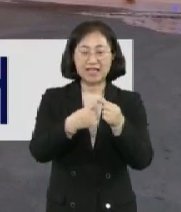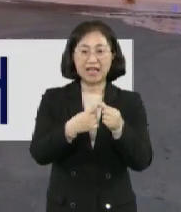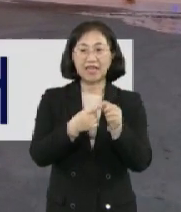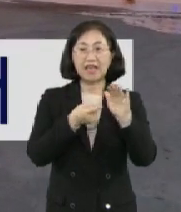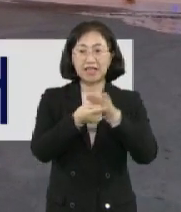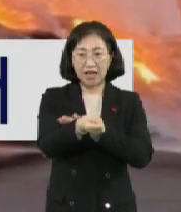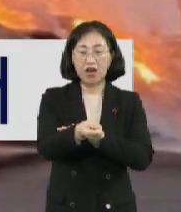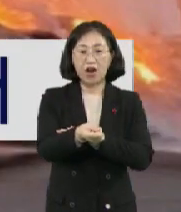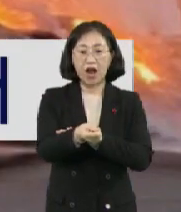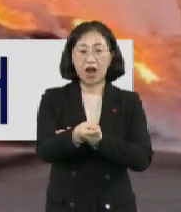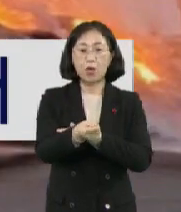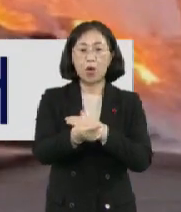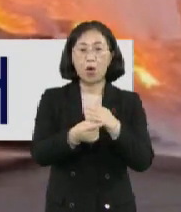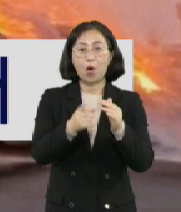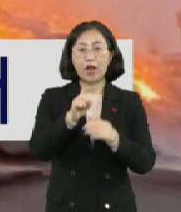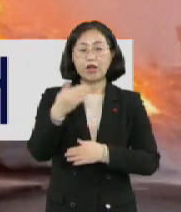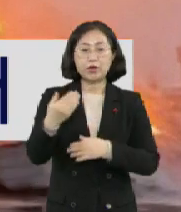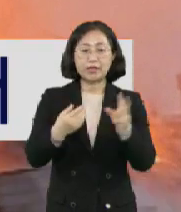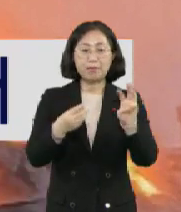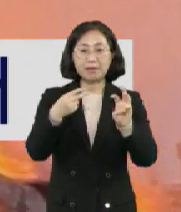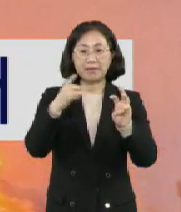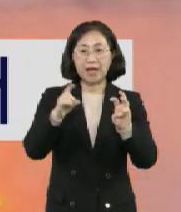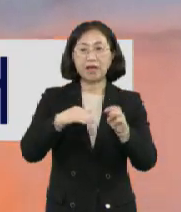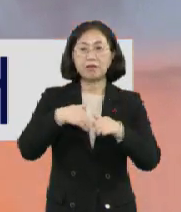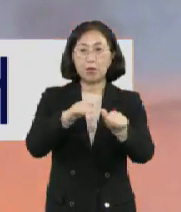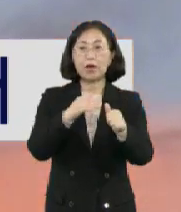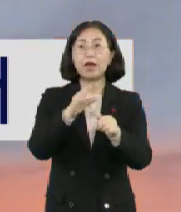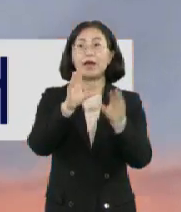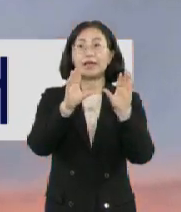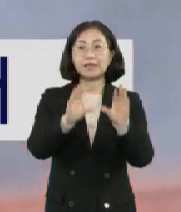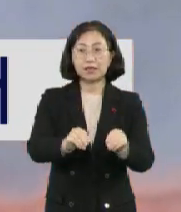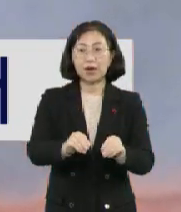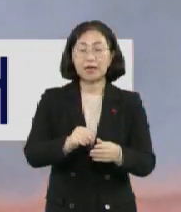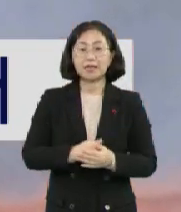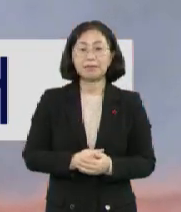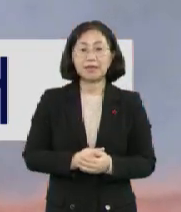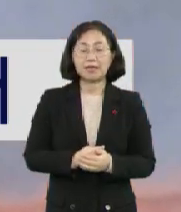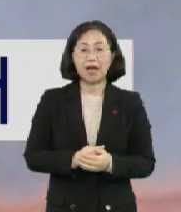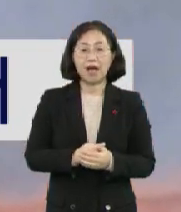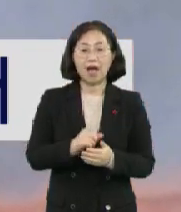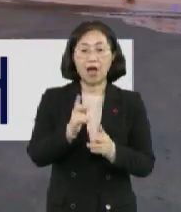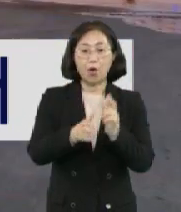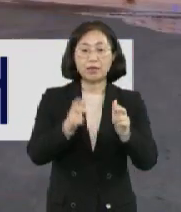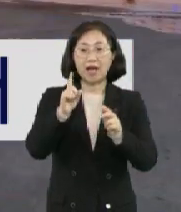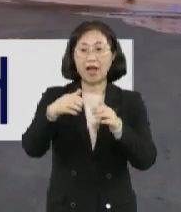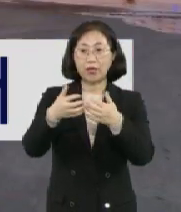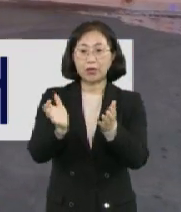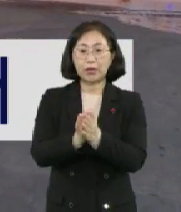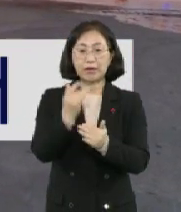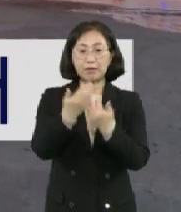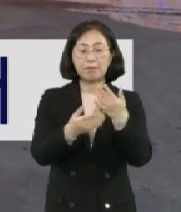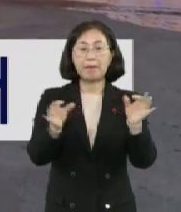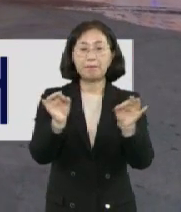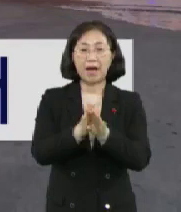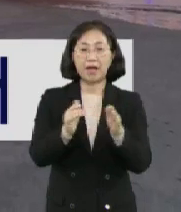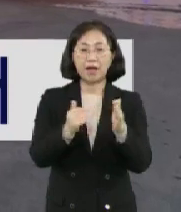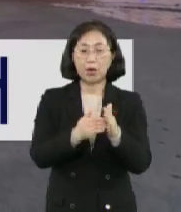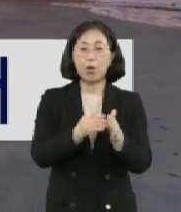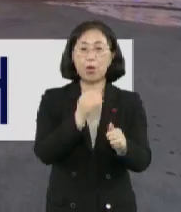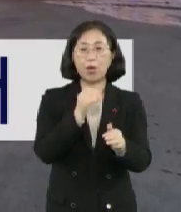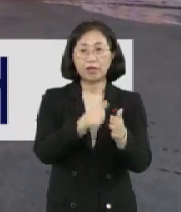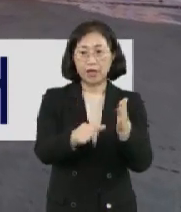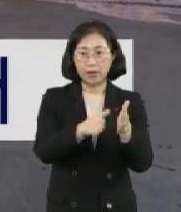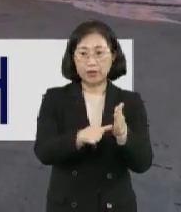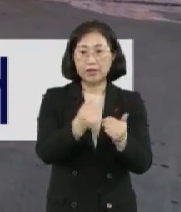발령하고 소방장비 30여 대를 동원해 진화에 나섰습니다. 이불로 공장 한동이 전소되고 제조 원료 등이 불에